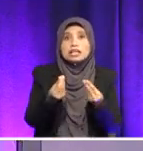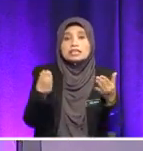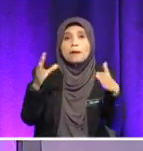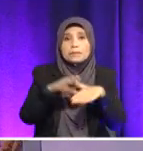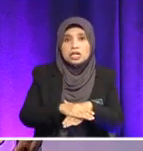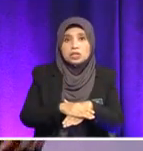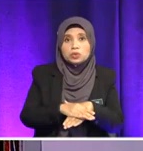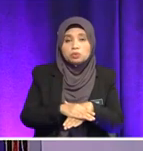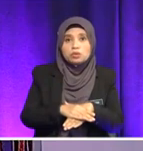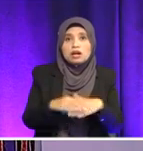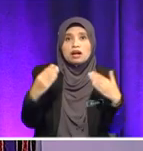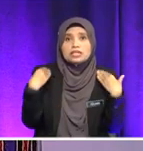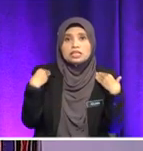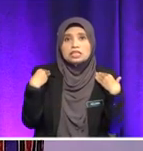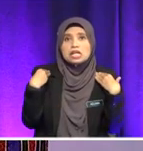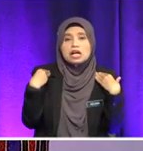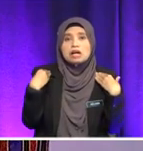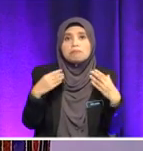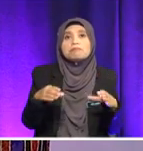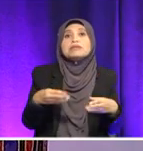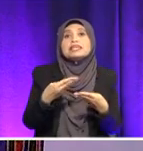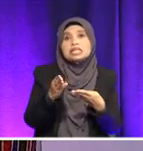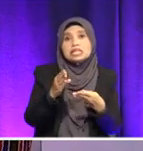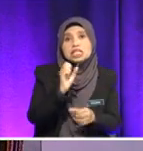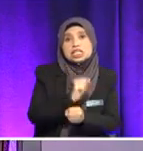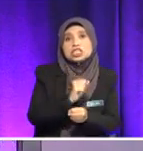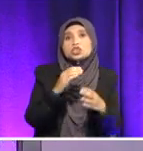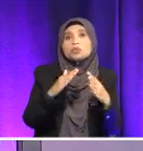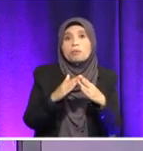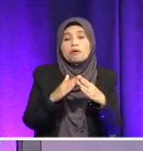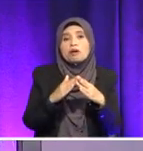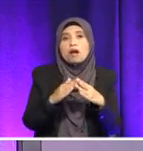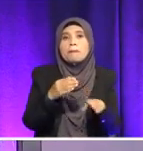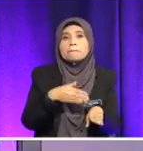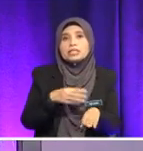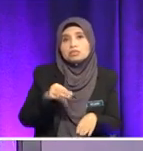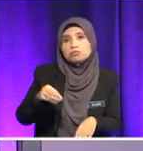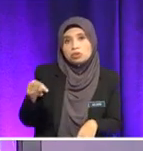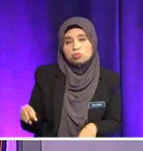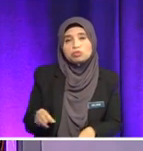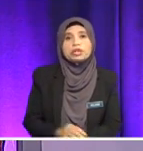memang pasti saya ditinggalkan ke rumah dekat murid-murid atas kalian berkaitan dengan reaksi